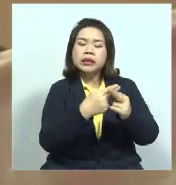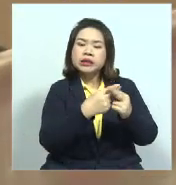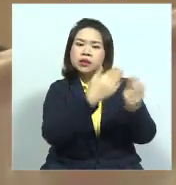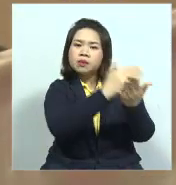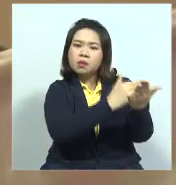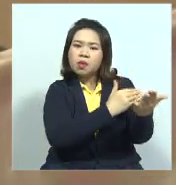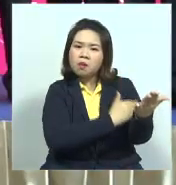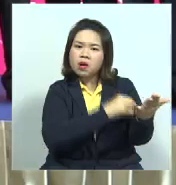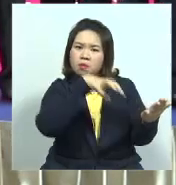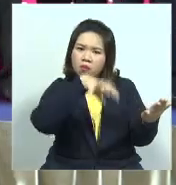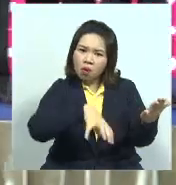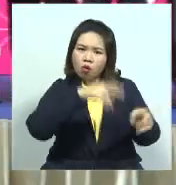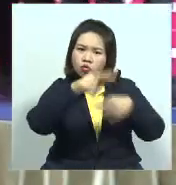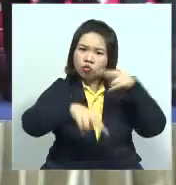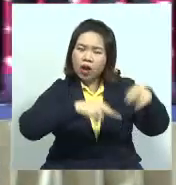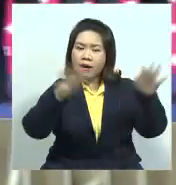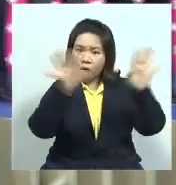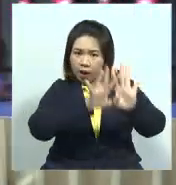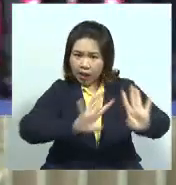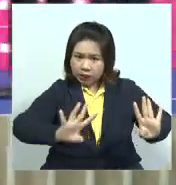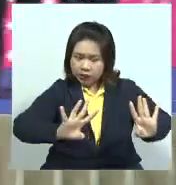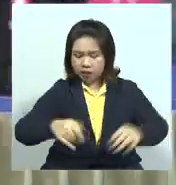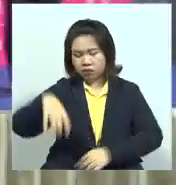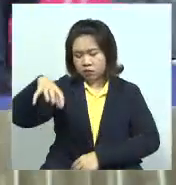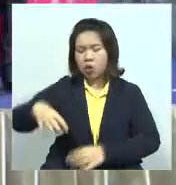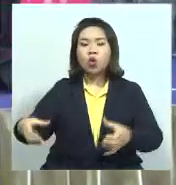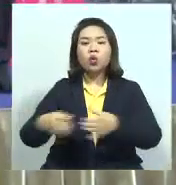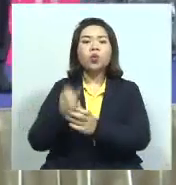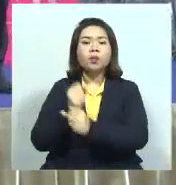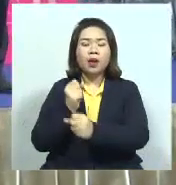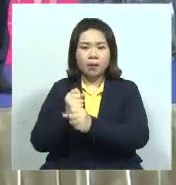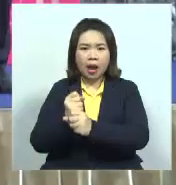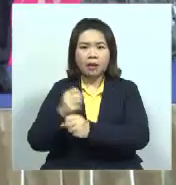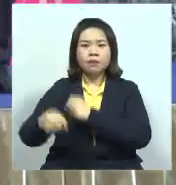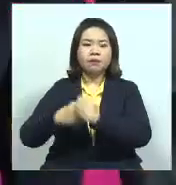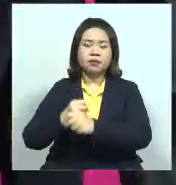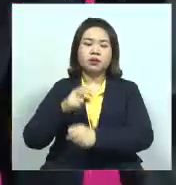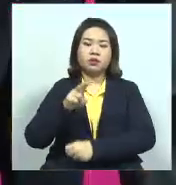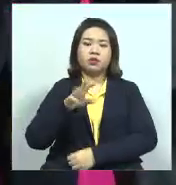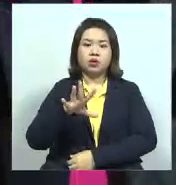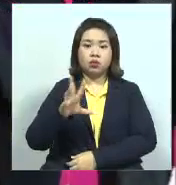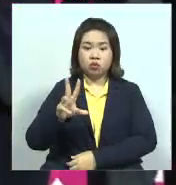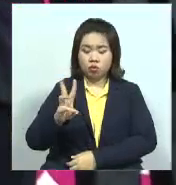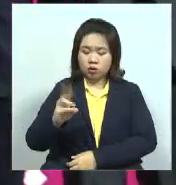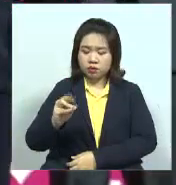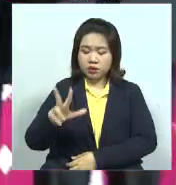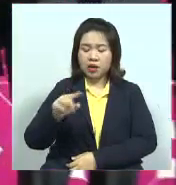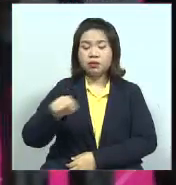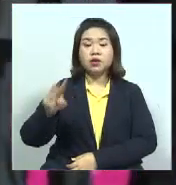ดกอาเซียนรวมถึงประธานคณะทำงานอาเซียนด้านสิ่งแวดล้อมระหว่างปี2563ถึ